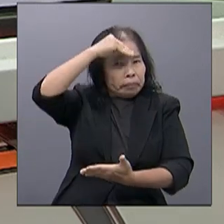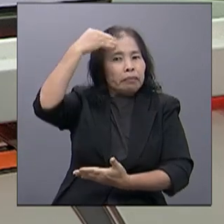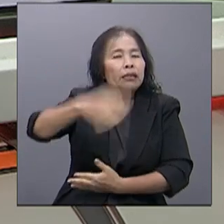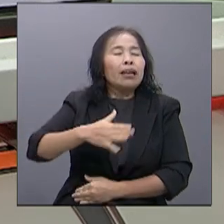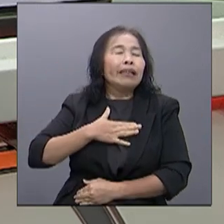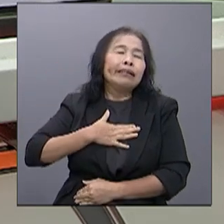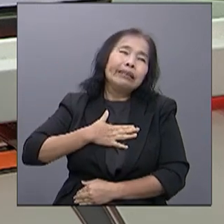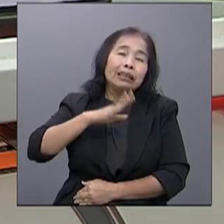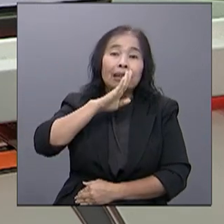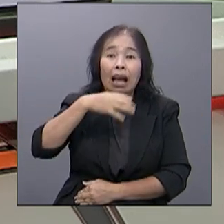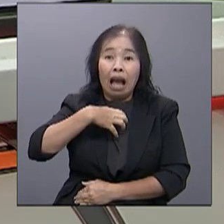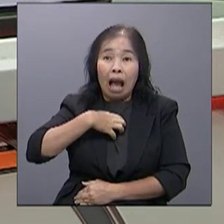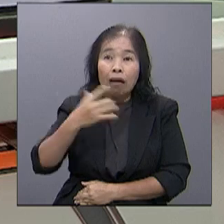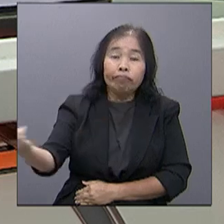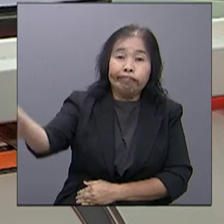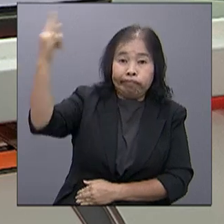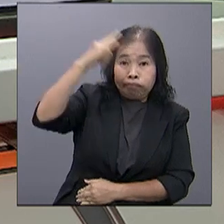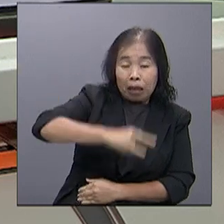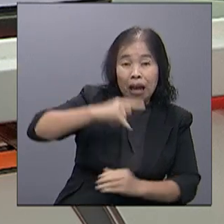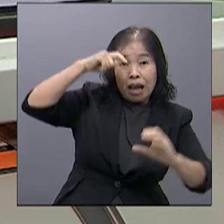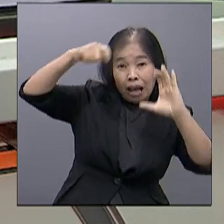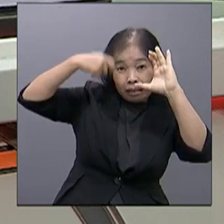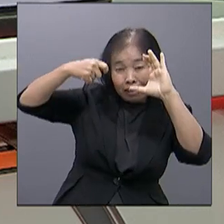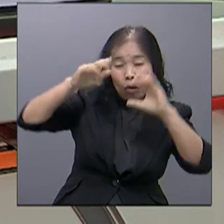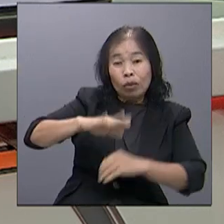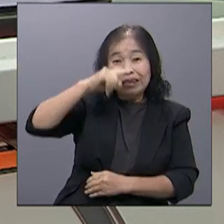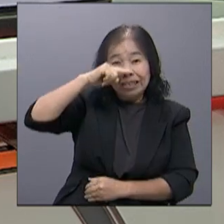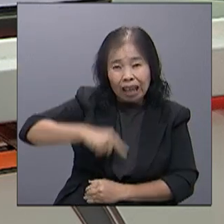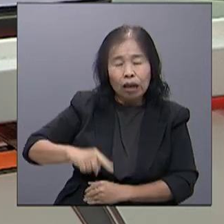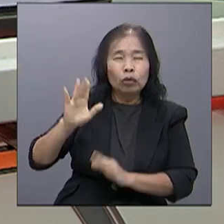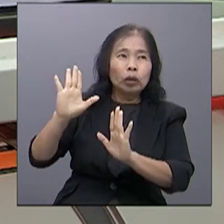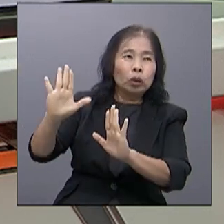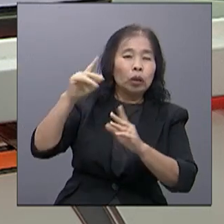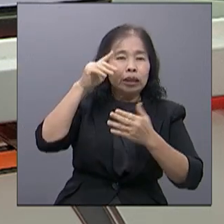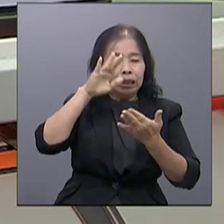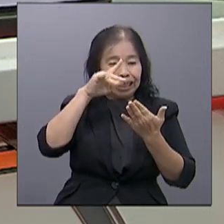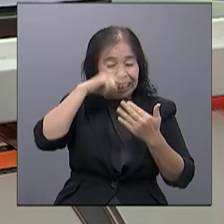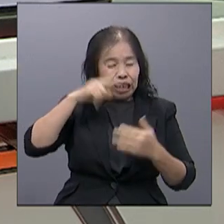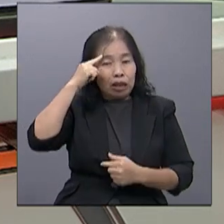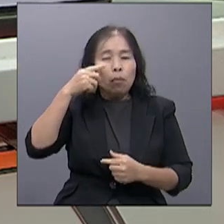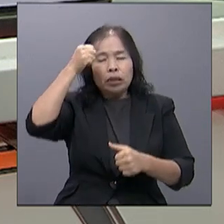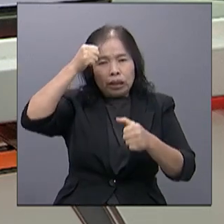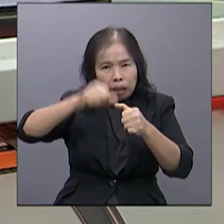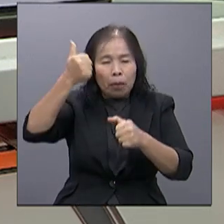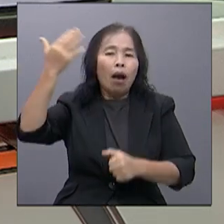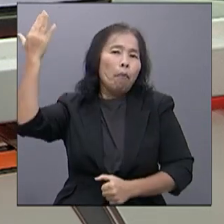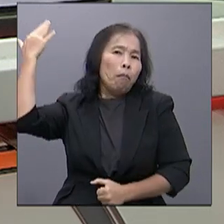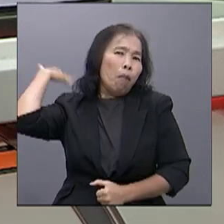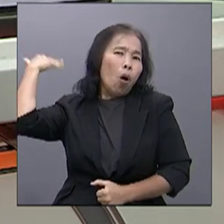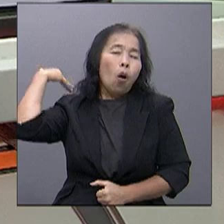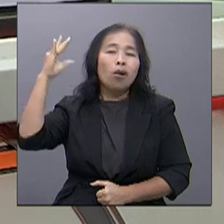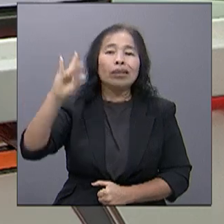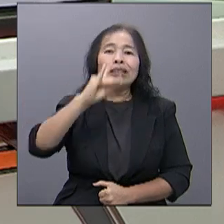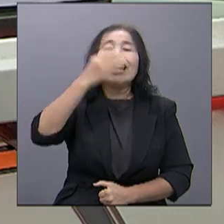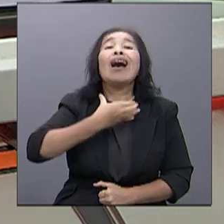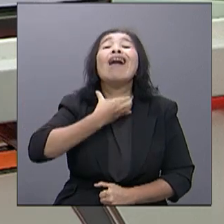ทำก็ต้องพิจารณากันอย่างถ้วนถี่ค่ะซึ่งในกองถ่ายภาพยนตร์ Jurassic Worldภาค 4เนี่ยทางกรมอุทยานแห่งชาติสัตว์ป่าและ